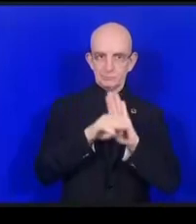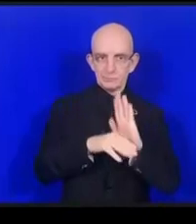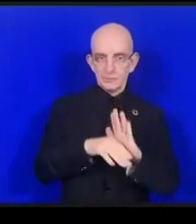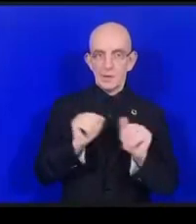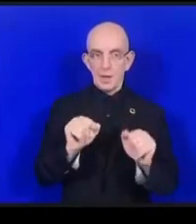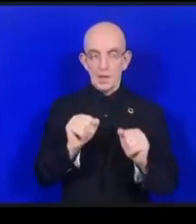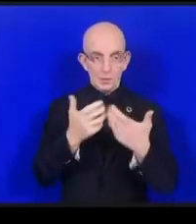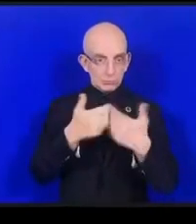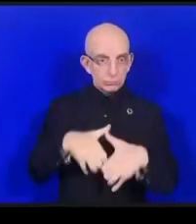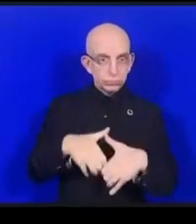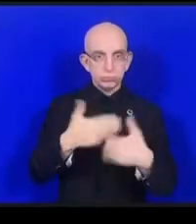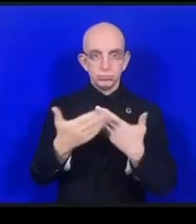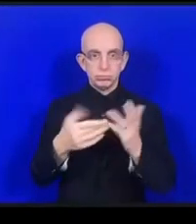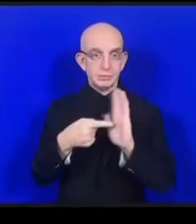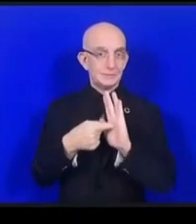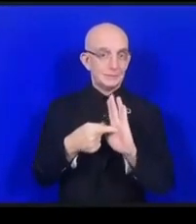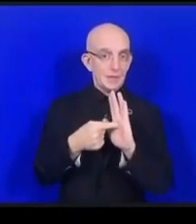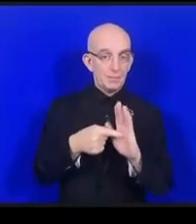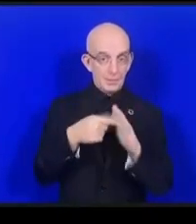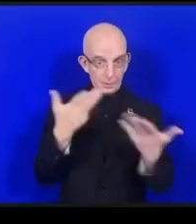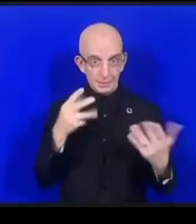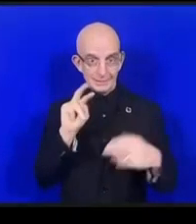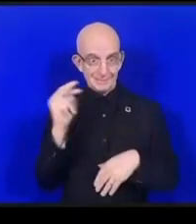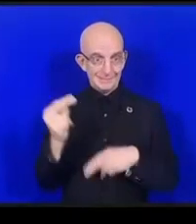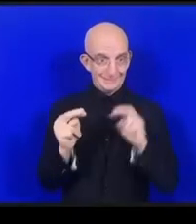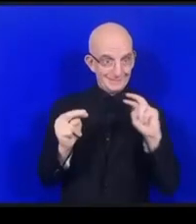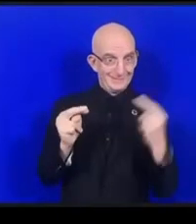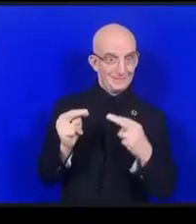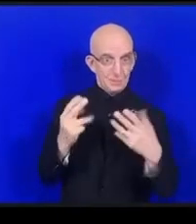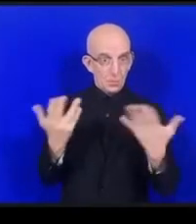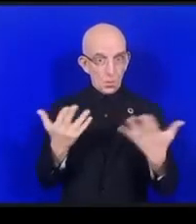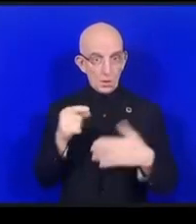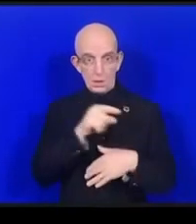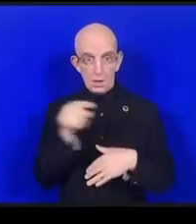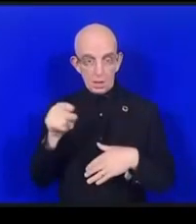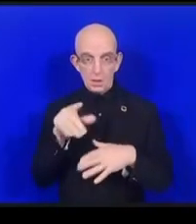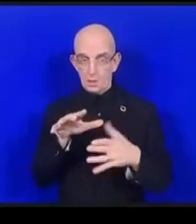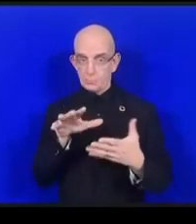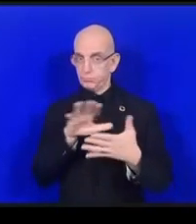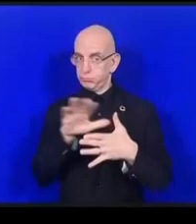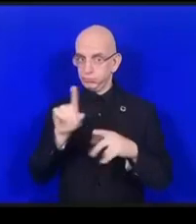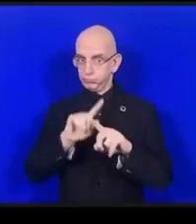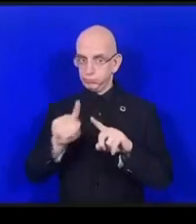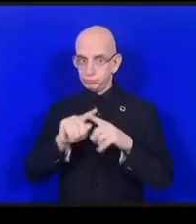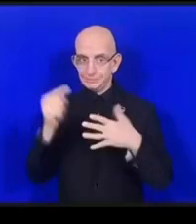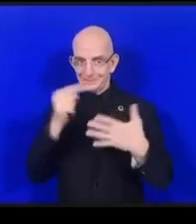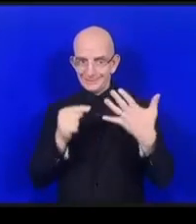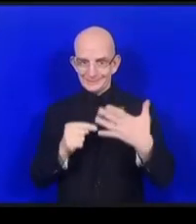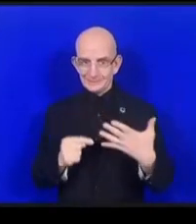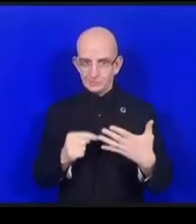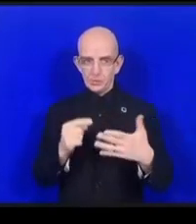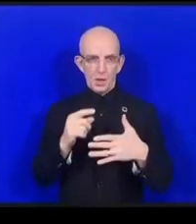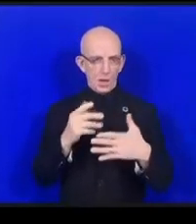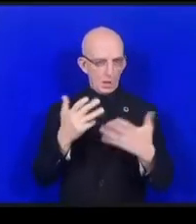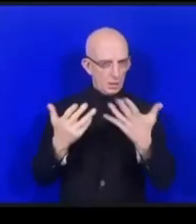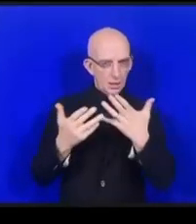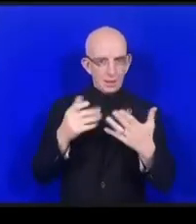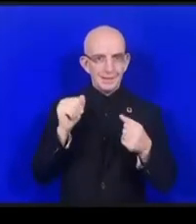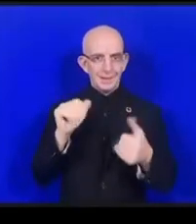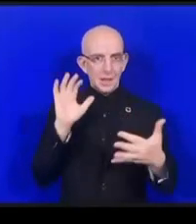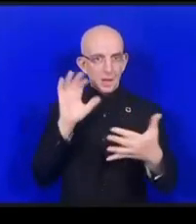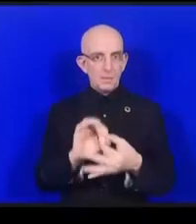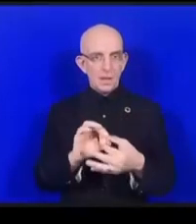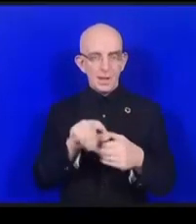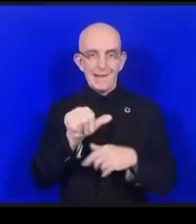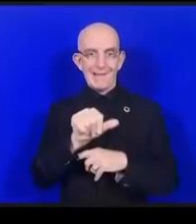какому-либо стандарту который будет функционально совместим с использованием других приложений